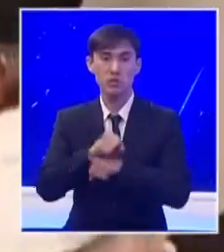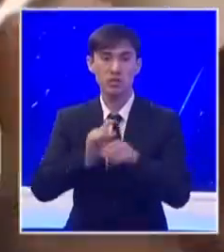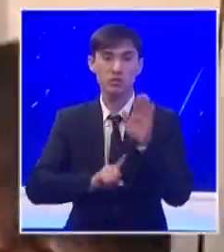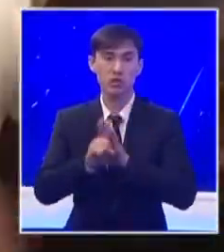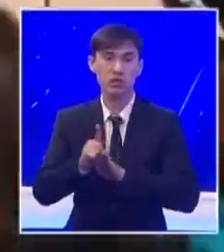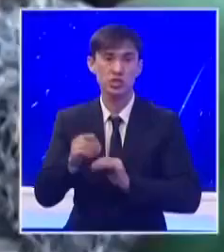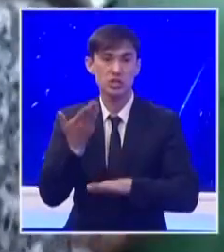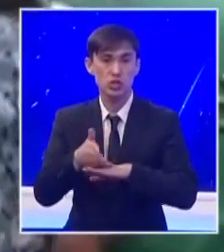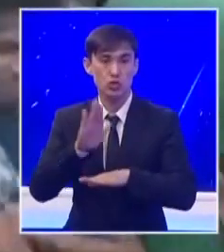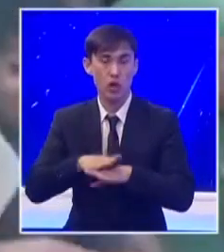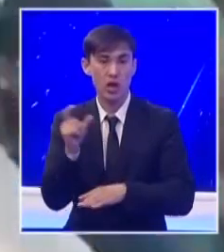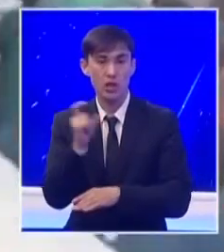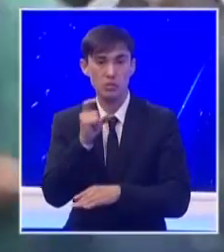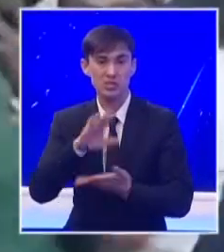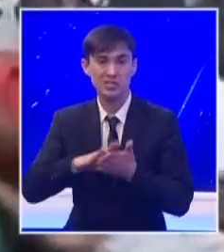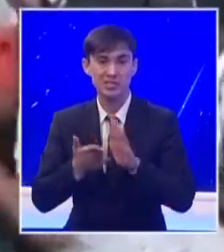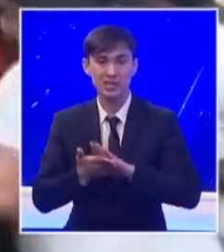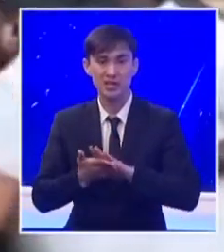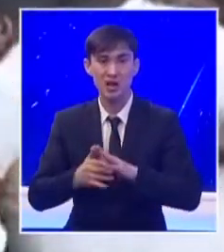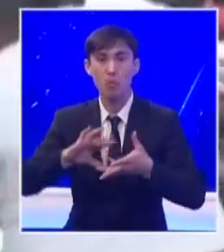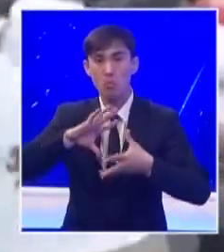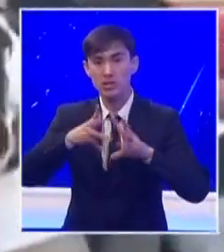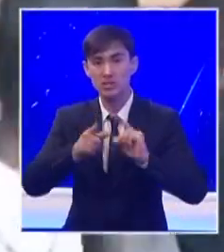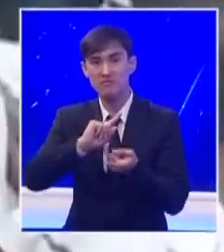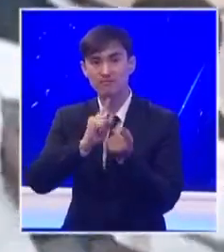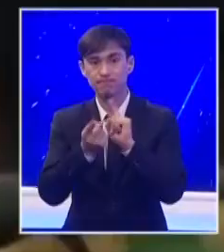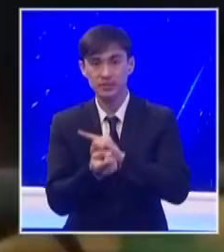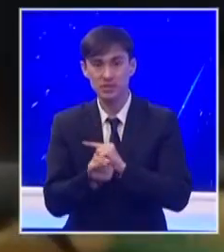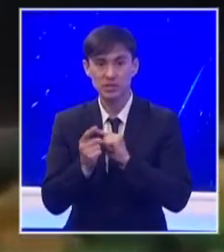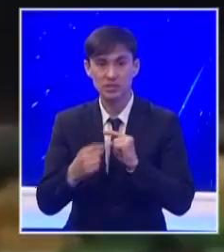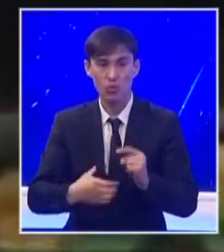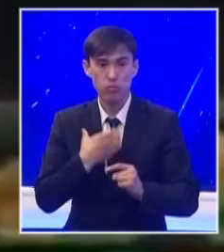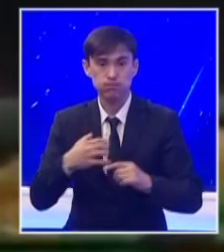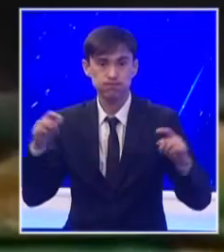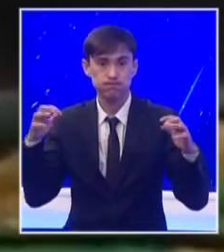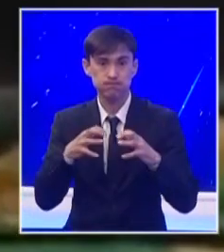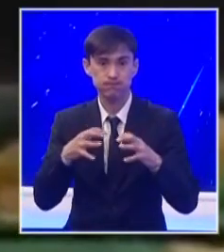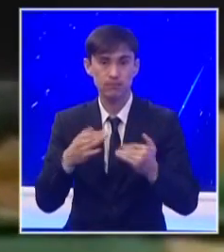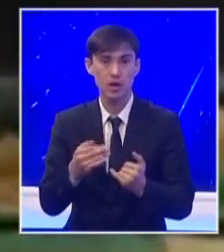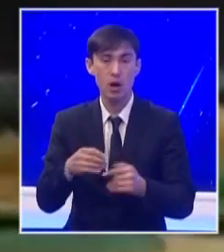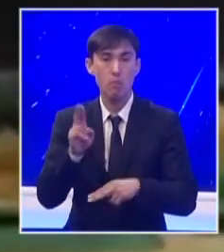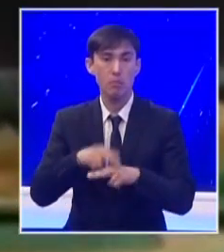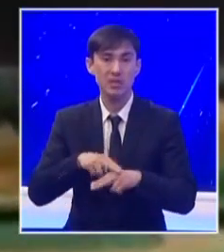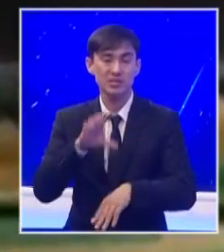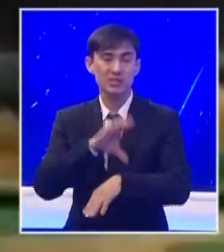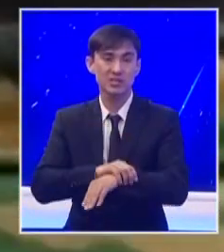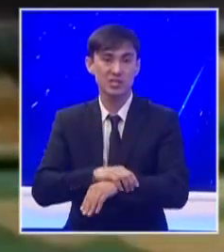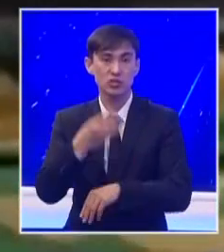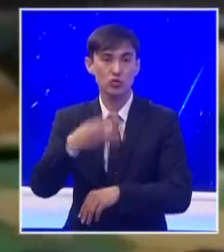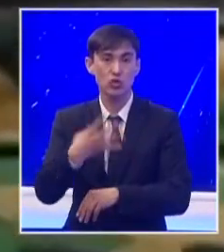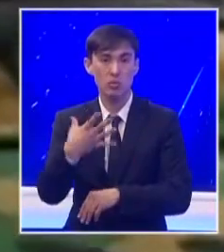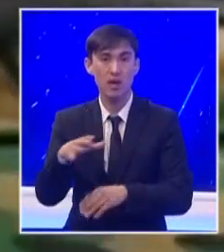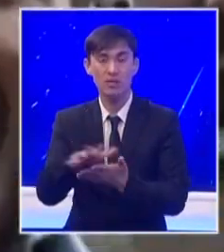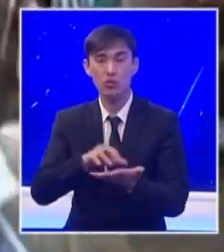фоне тяжелого экономического состояния. Впоследствии пикеты переросли в хаотические и насильственные акты. Полиция задержала